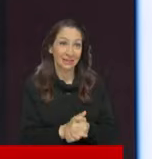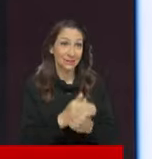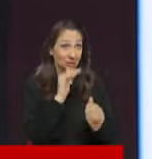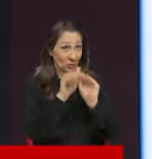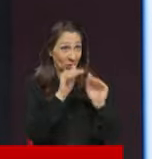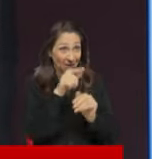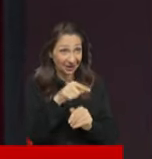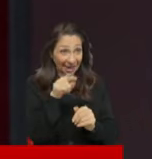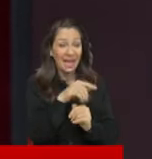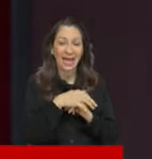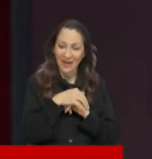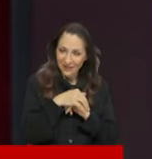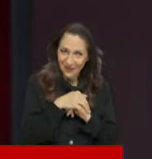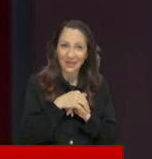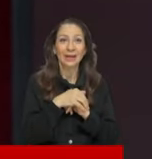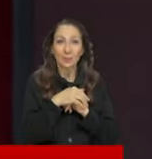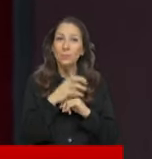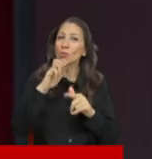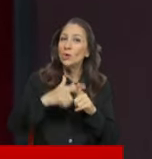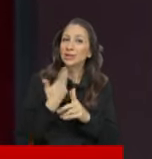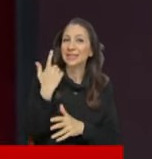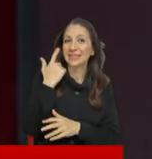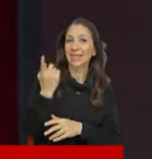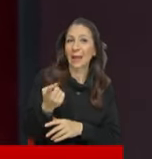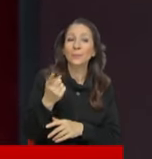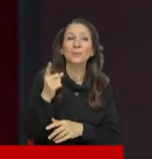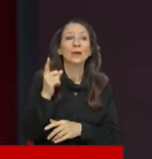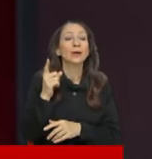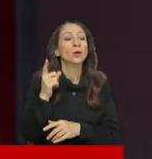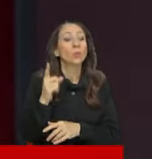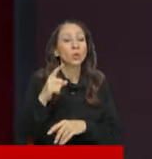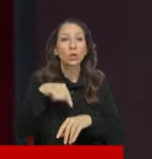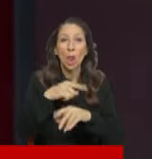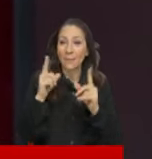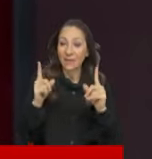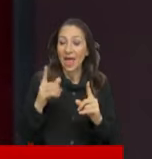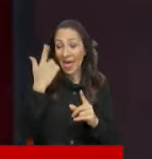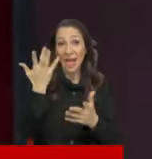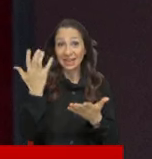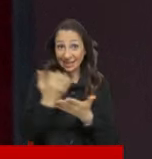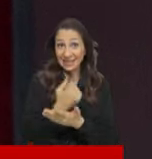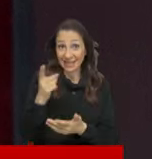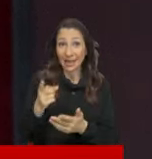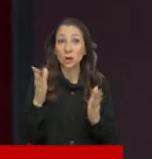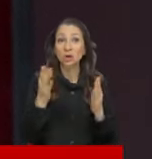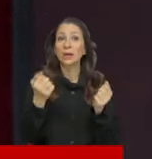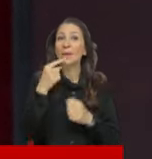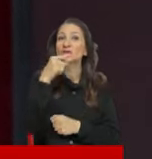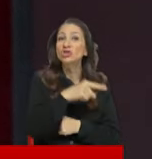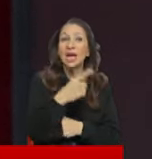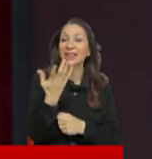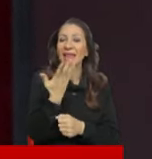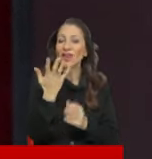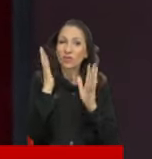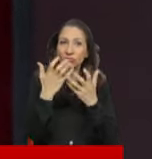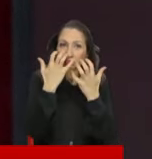diyorlar size Peki o zaman projelerinizi dinleyelim bu e dönemde Eğer kazanırsanız küçükçekmece'yi neye